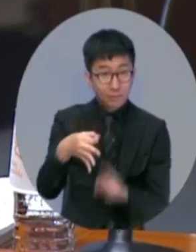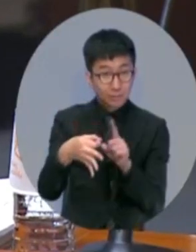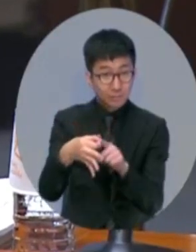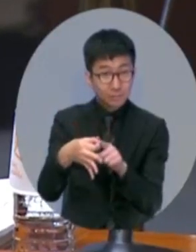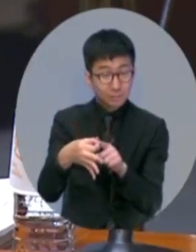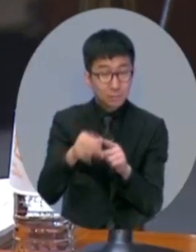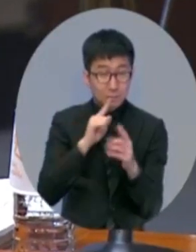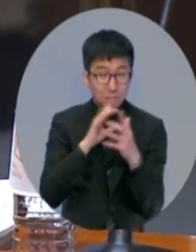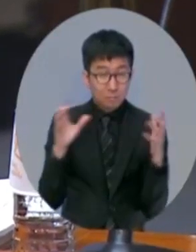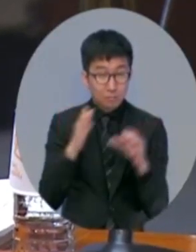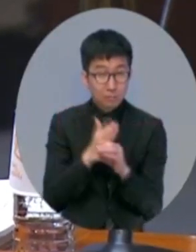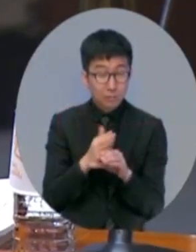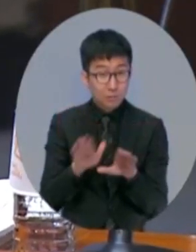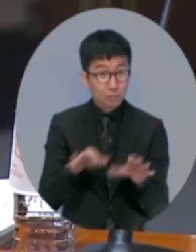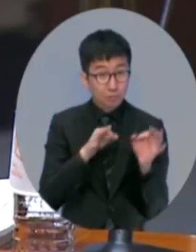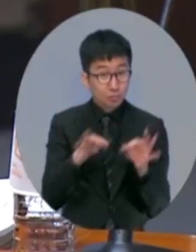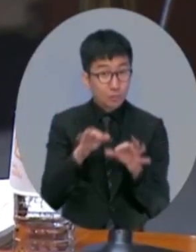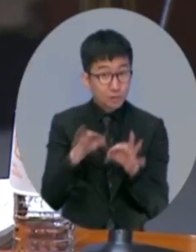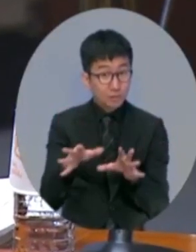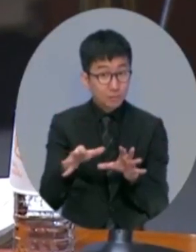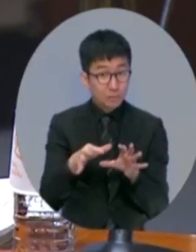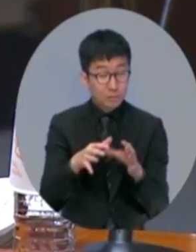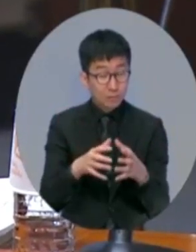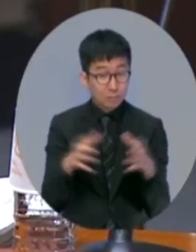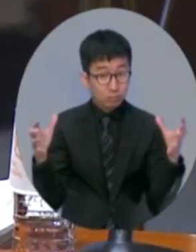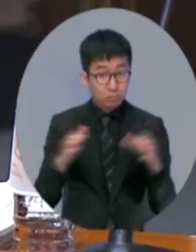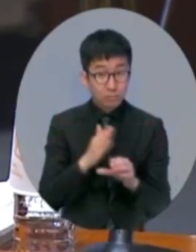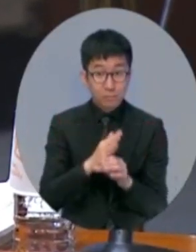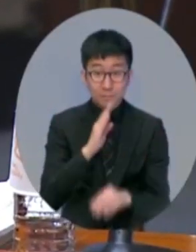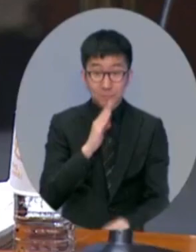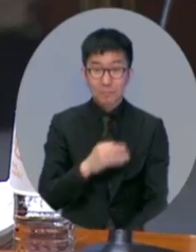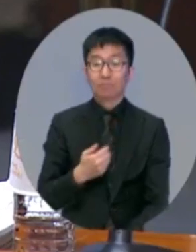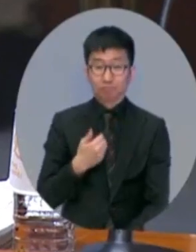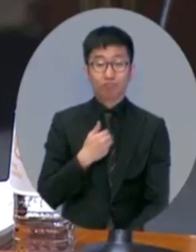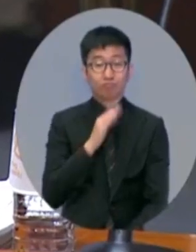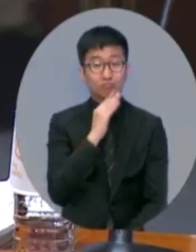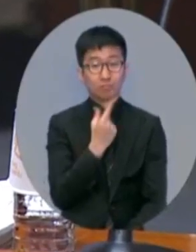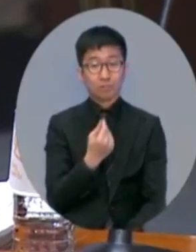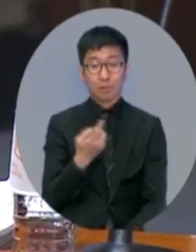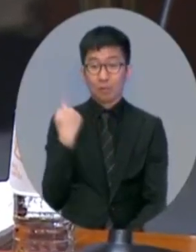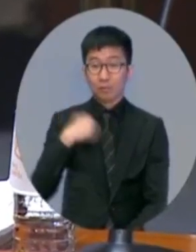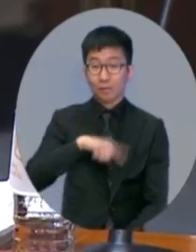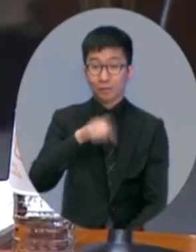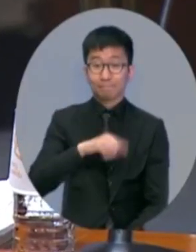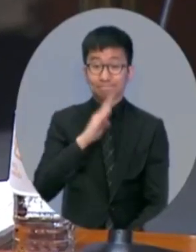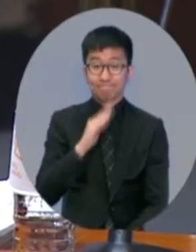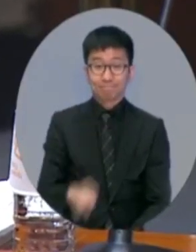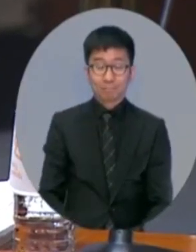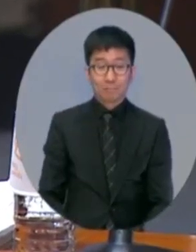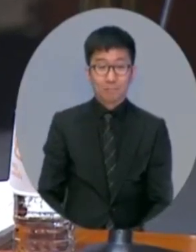네, 그렇습니다. 네. 저도 어제 다녀왔습니다. 아, 2차 전지 뭐 관련해서